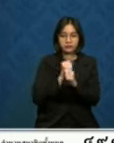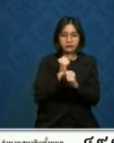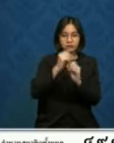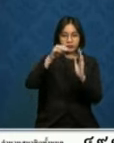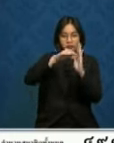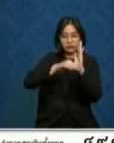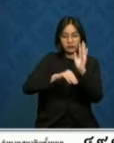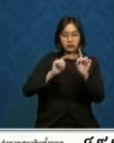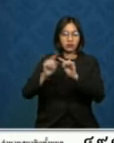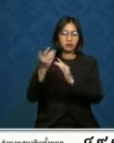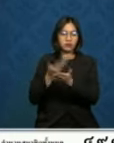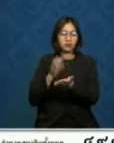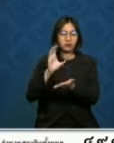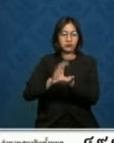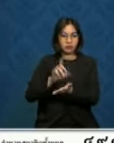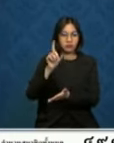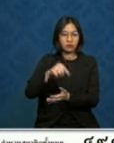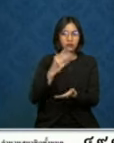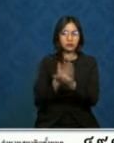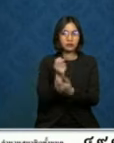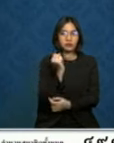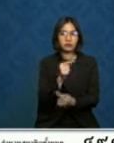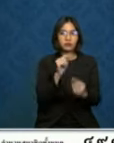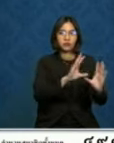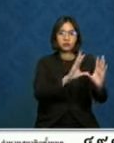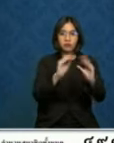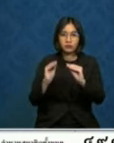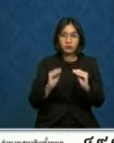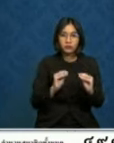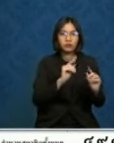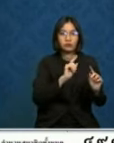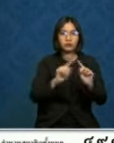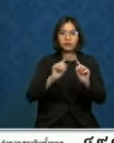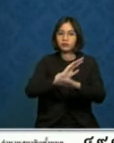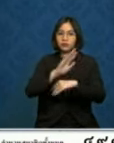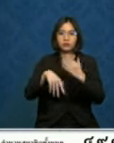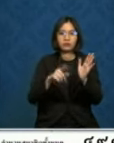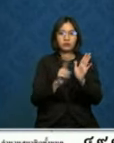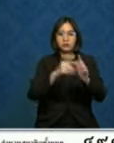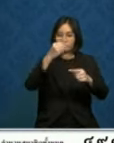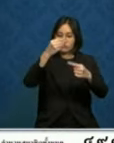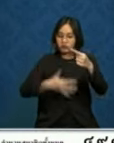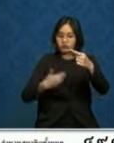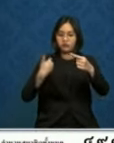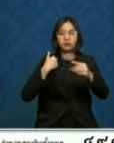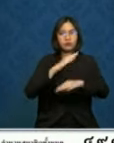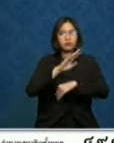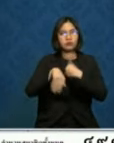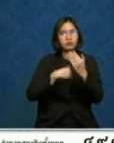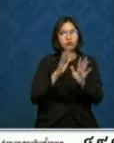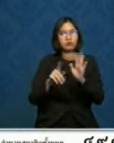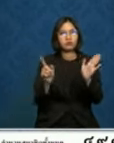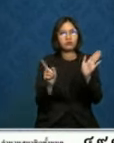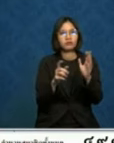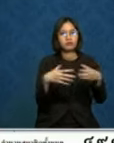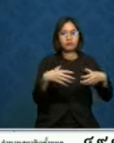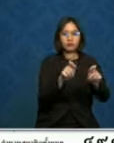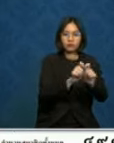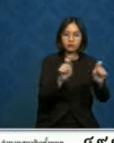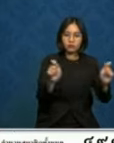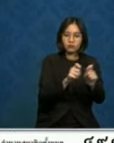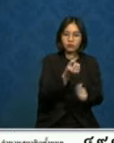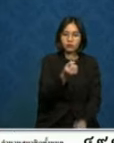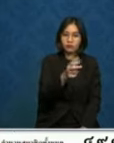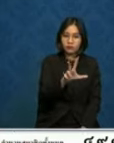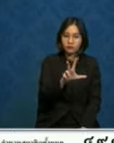การนี้เป็นงบประมาณที่ต้องใช้จ่ายไปกับการประชุมต่างๆจำนวนมากมายนับจำนวนได้อย่างน้อย13อนุ